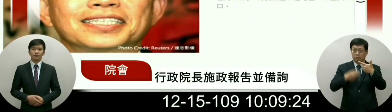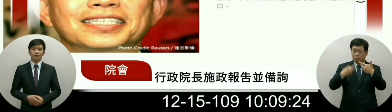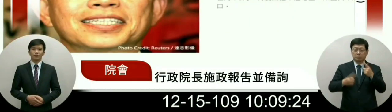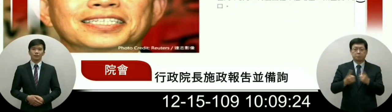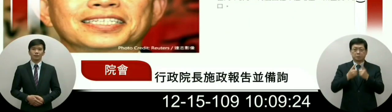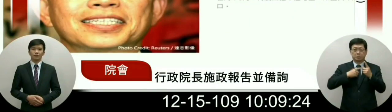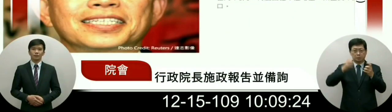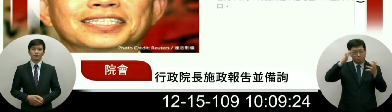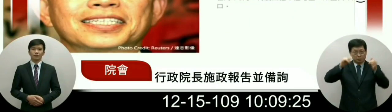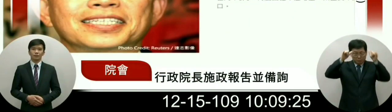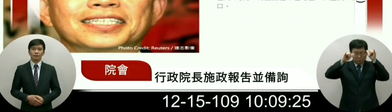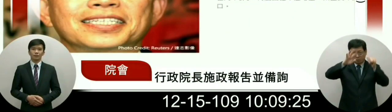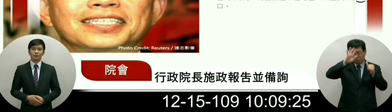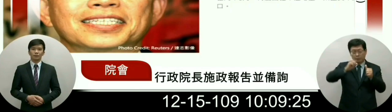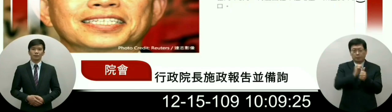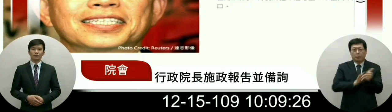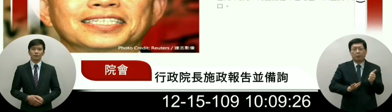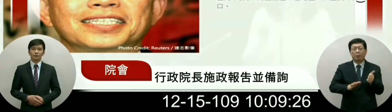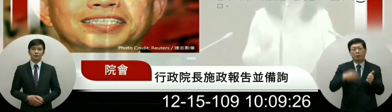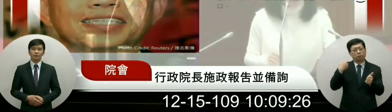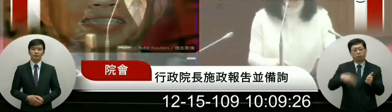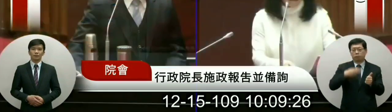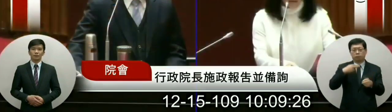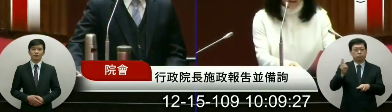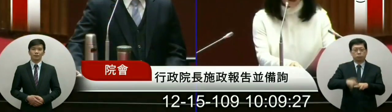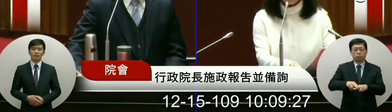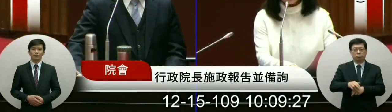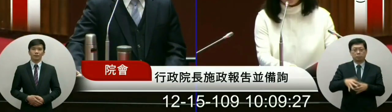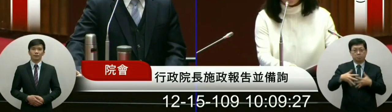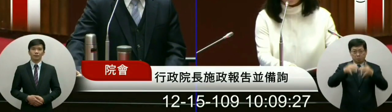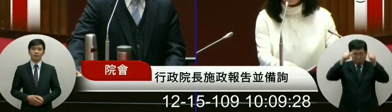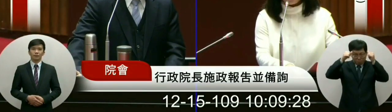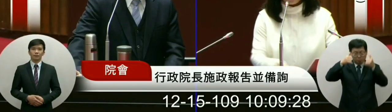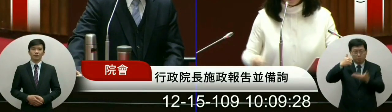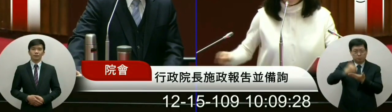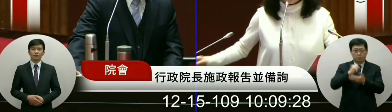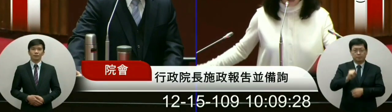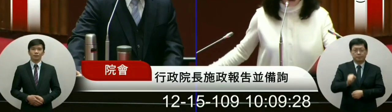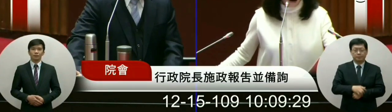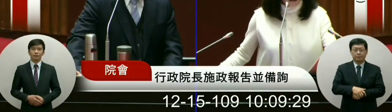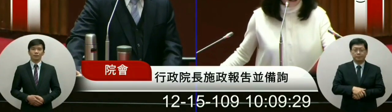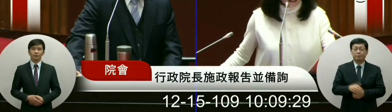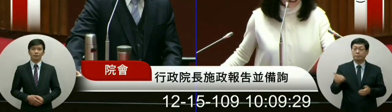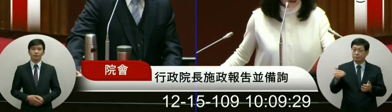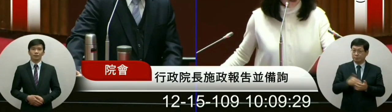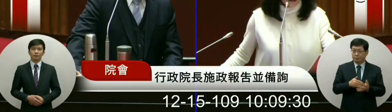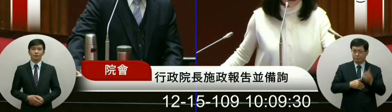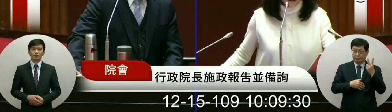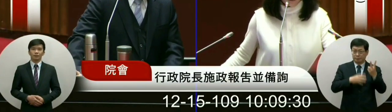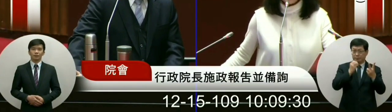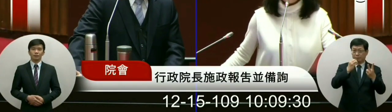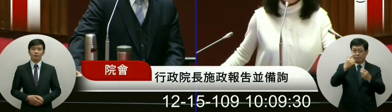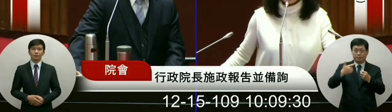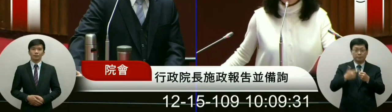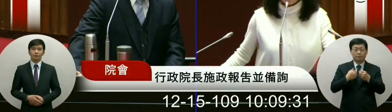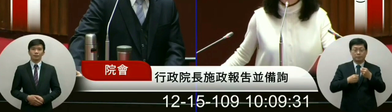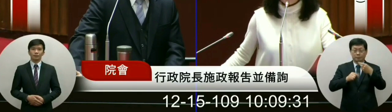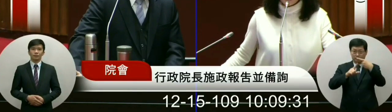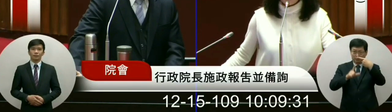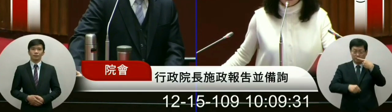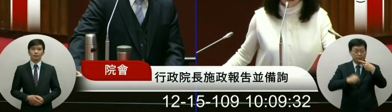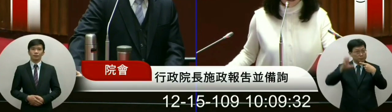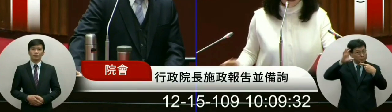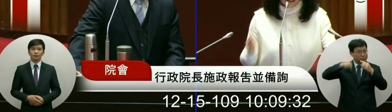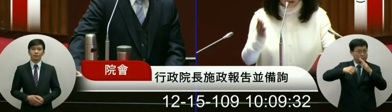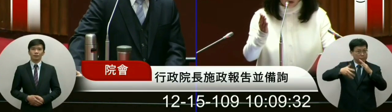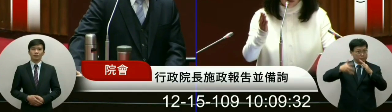为狂牛症的因素，又禁止了美牛的进口。到2006年的1月，苏